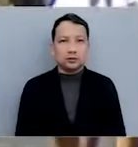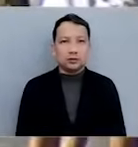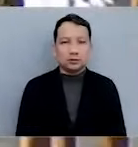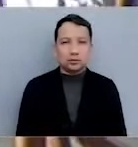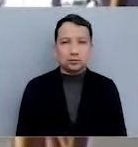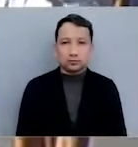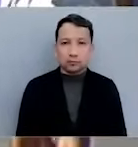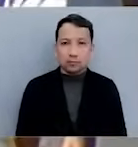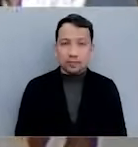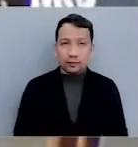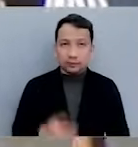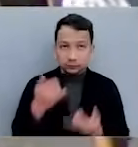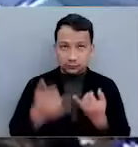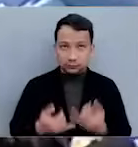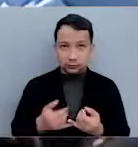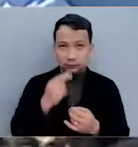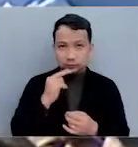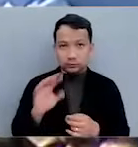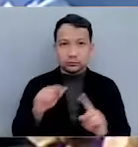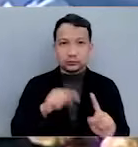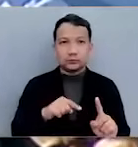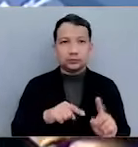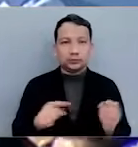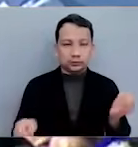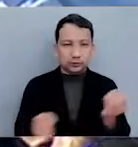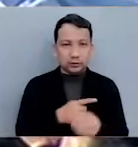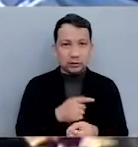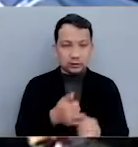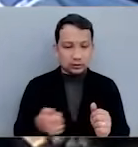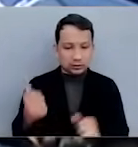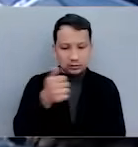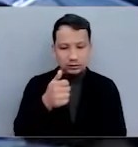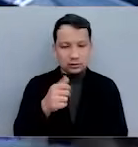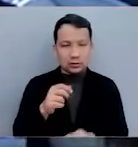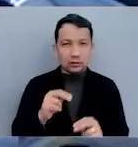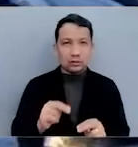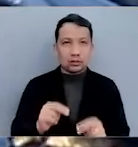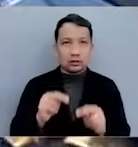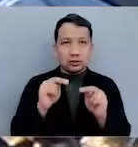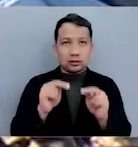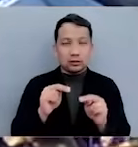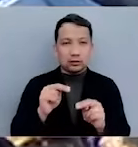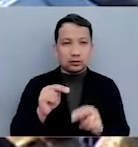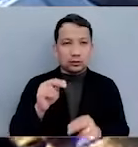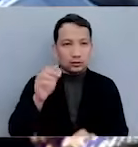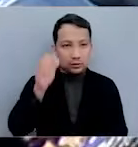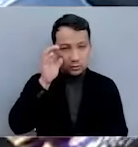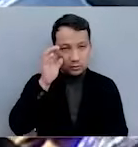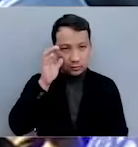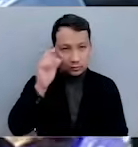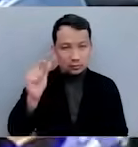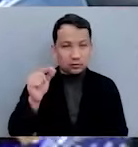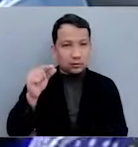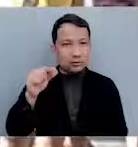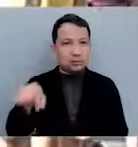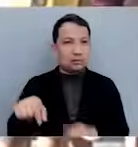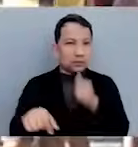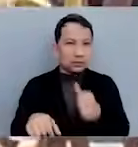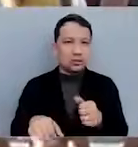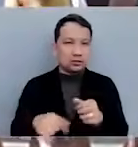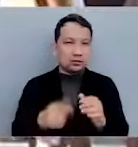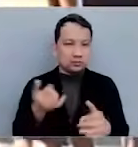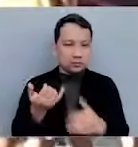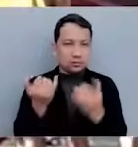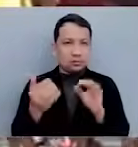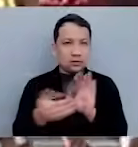Eksklusibong nagpaunlak ng panayam sa News 5 ang sinibak na hepe ng Navotas Police na si Colonel Alan Umipig, pero tumanggi na siyang humarap sa kamera.